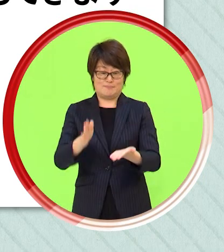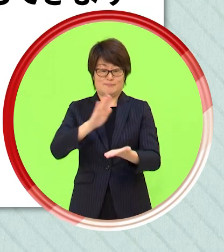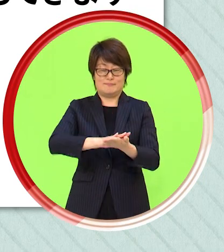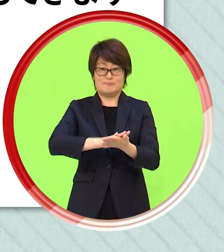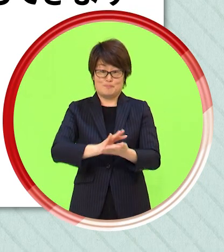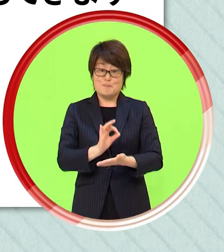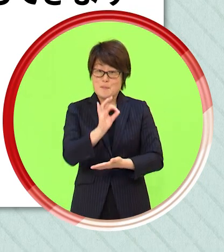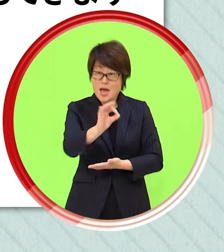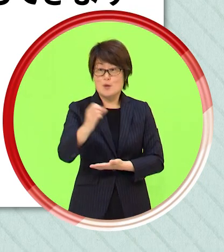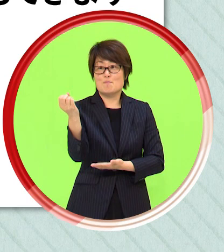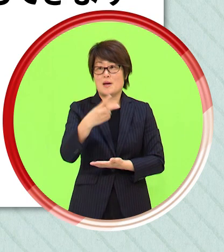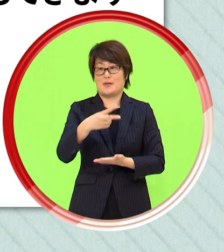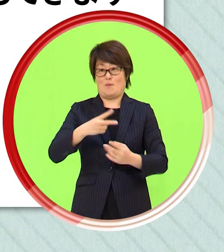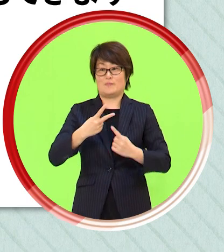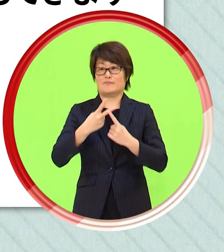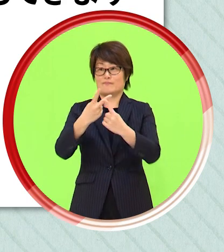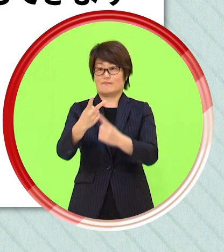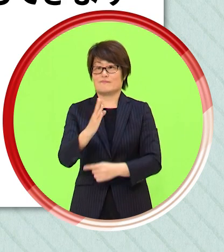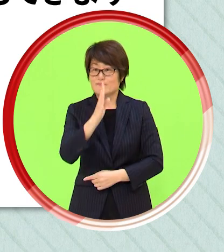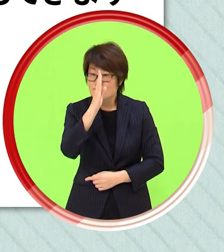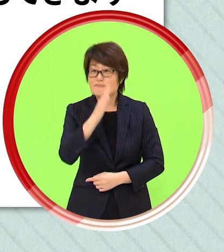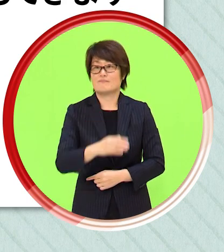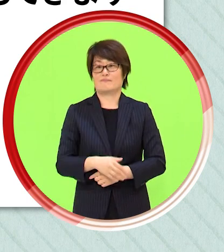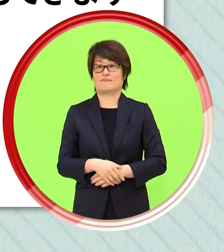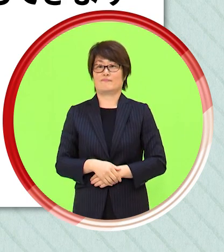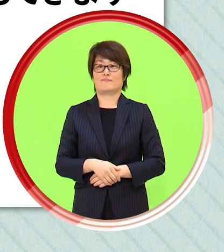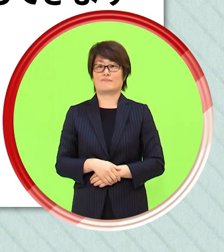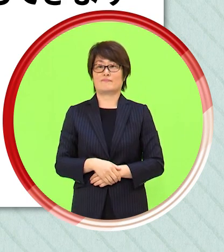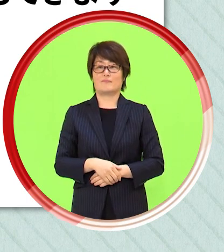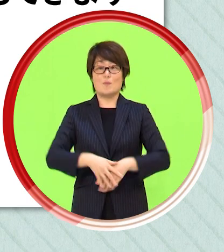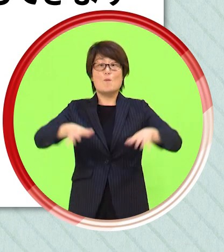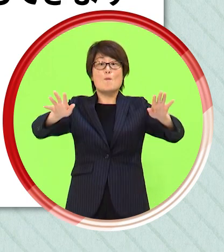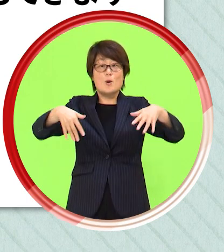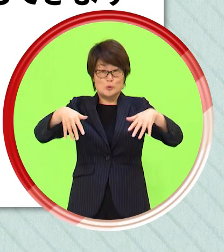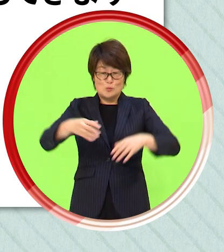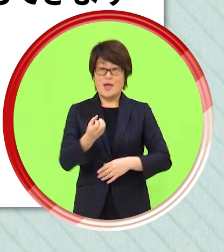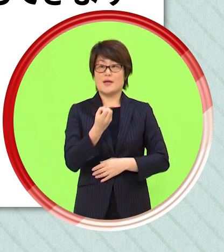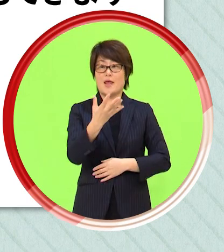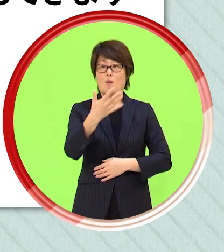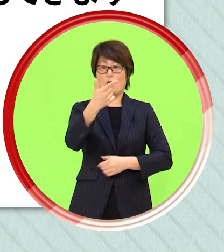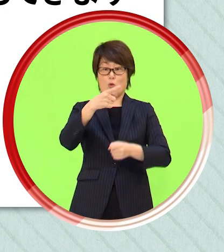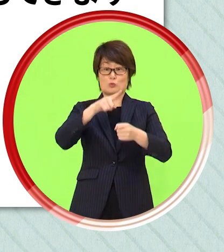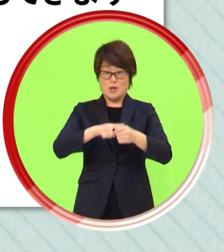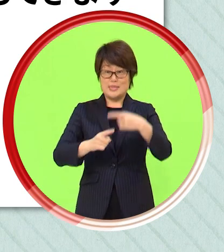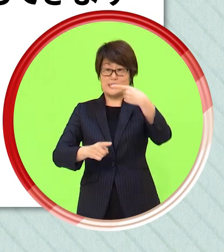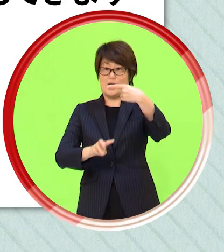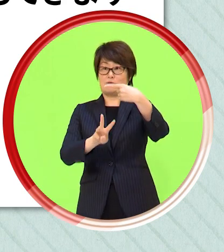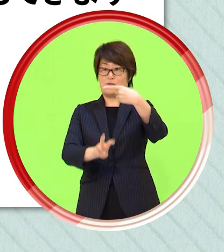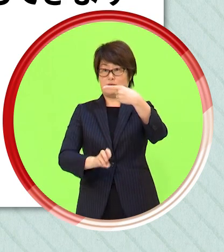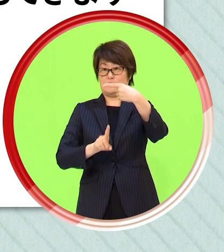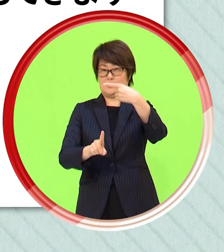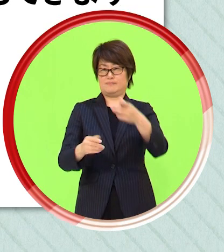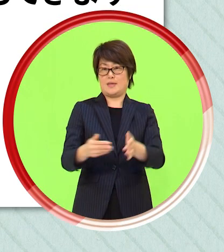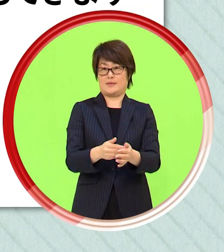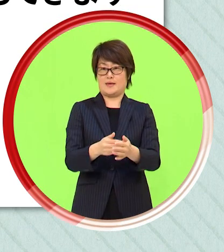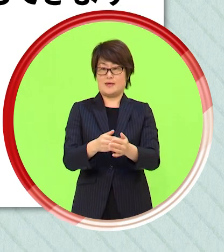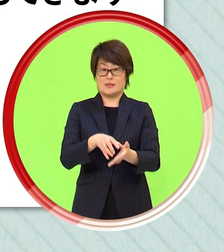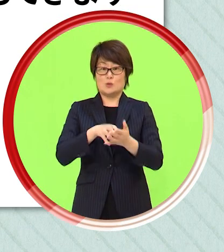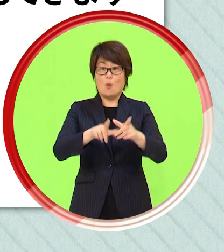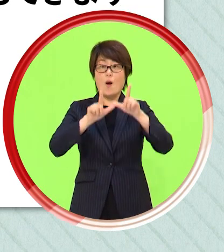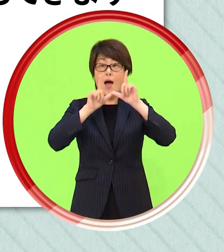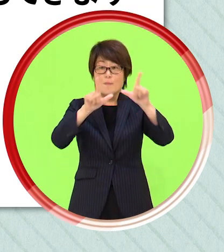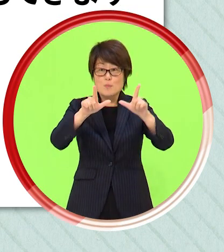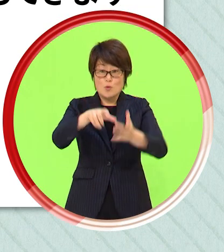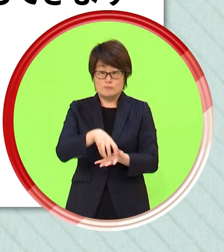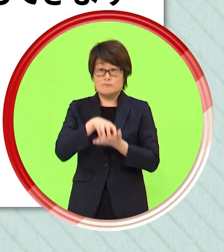に写真を添えて電子メールや郵便でお送りください。募集は令和6年1月31日まで、